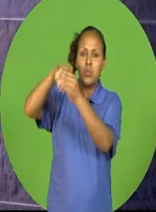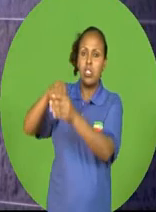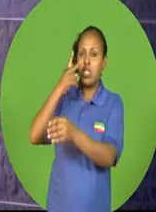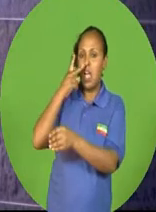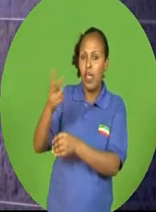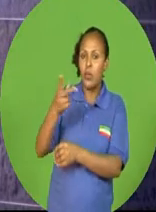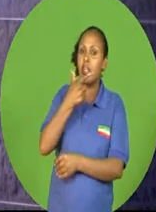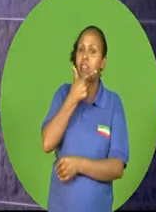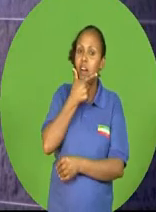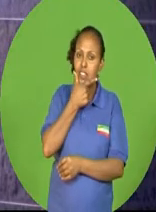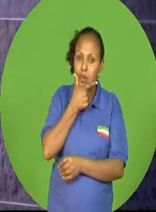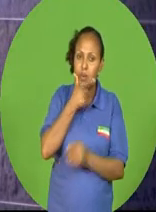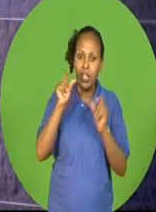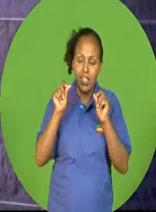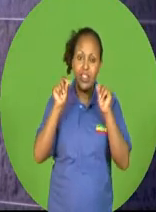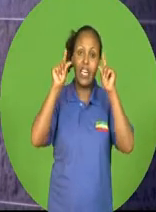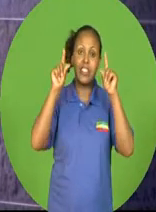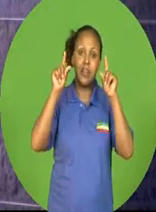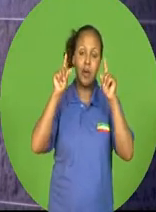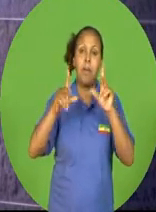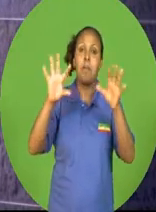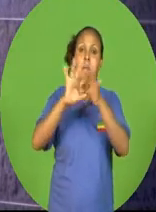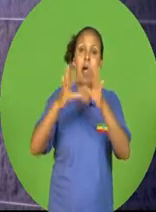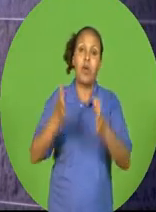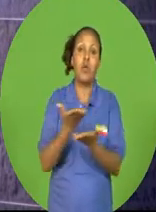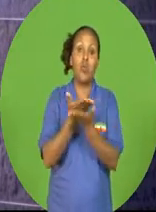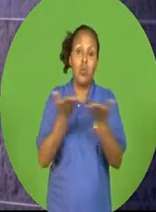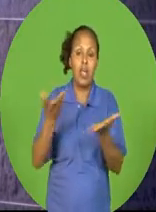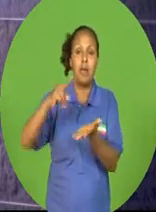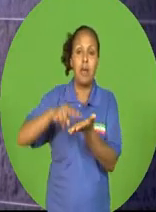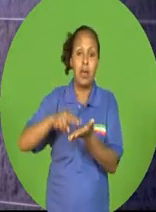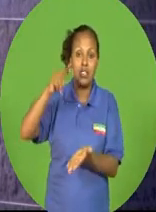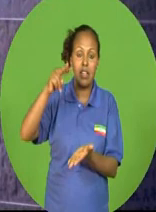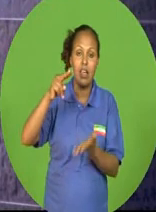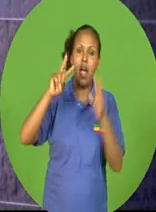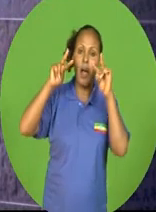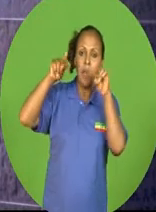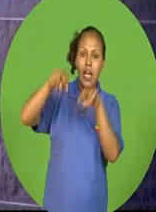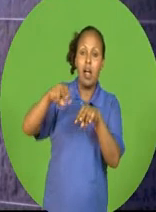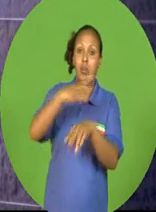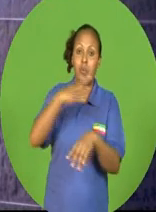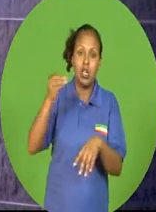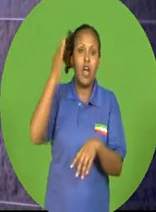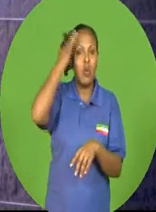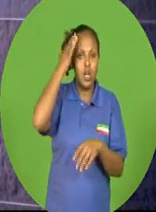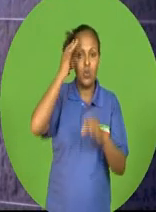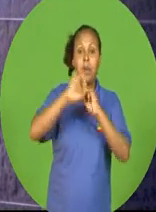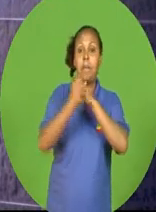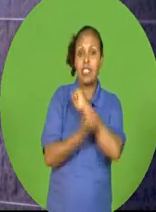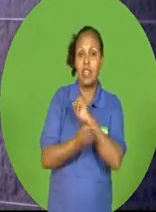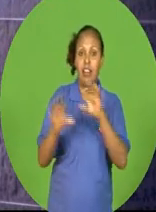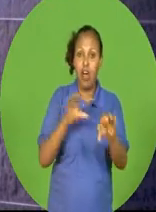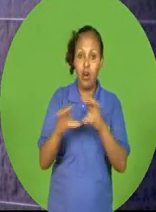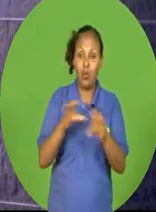ውስጥ ያየውን፣ የታዘበውን፣ የተገነዘበውን ማህበራዊ ጉዳይ በማንሳት አመለካከቱንና